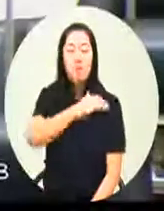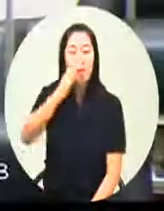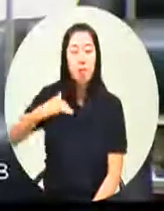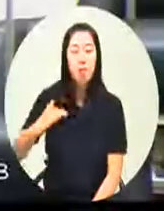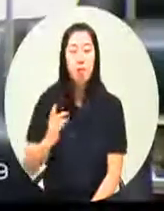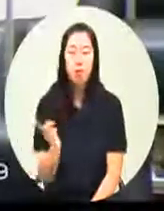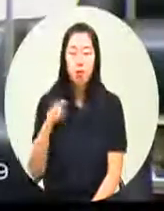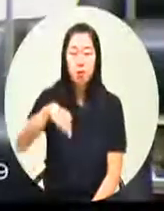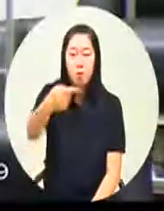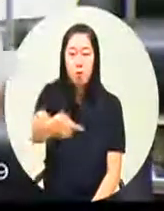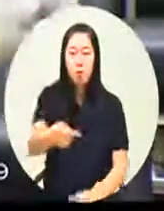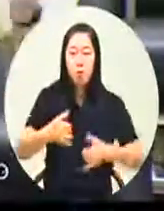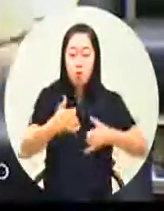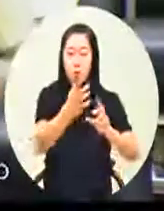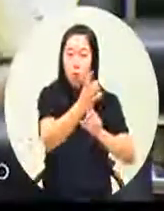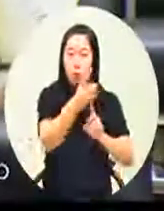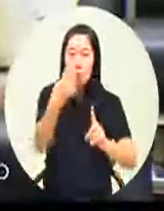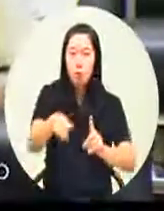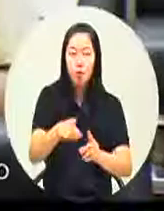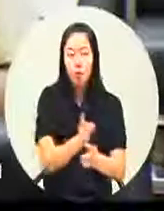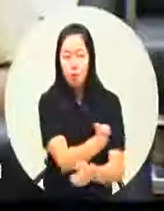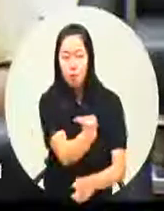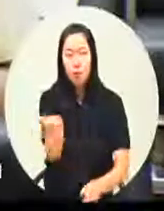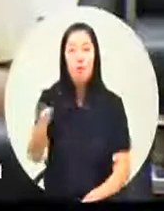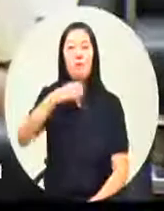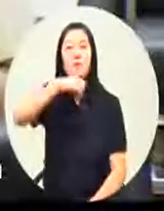往鹿竹方向，或者再往屏东方向。